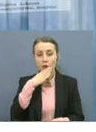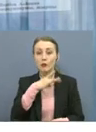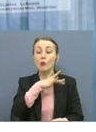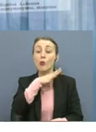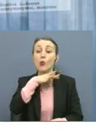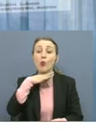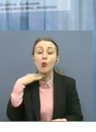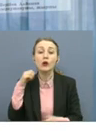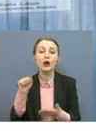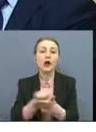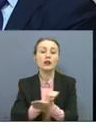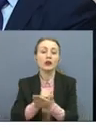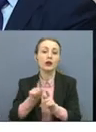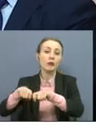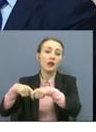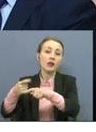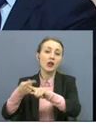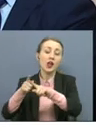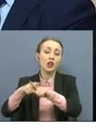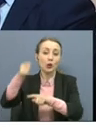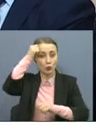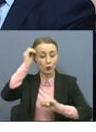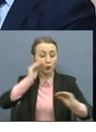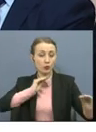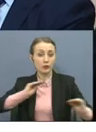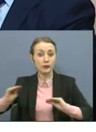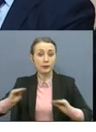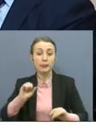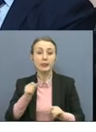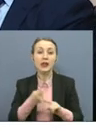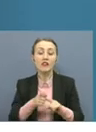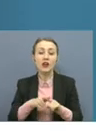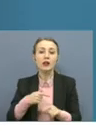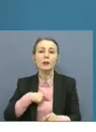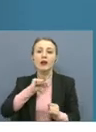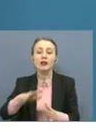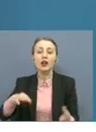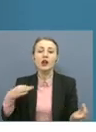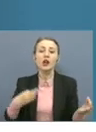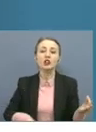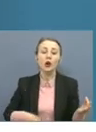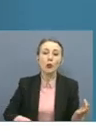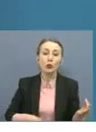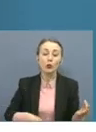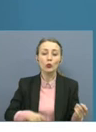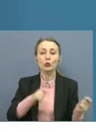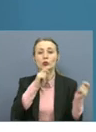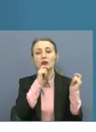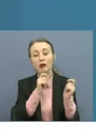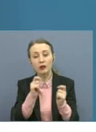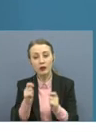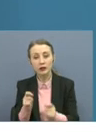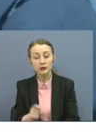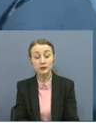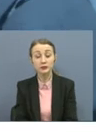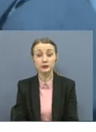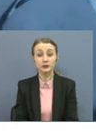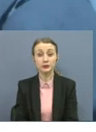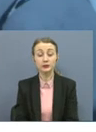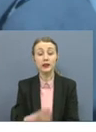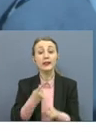Шәкеев атындағы ақындар мектебінің шәкірттері шағын айтыс ұйымдастырып сахна көрігін қыздырды. Айта кету керек, 2017 жылдан бастап қайта жаңғырған